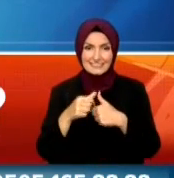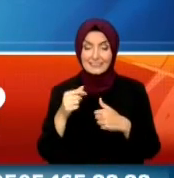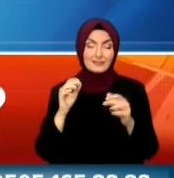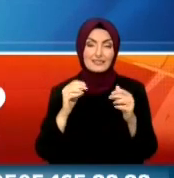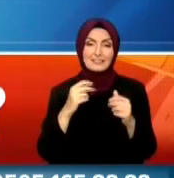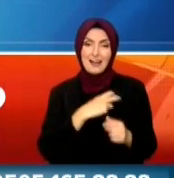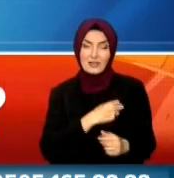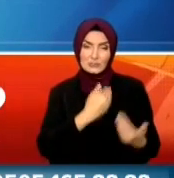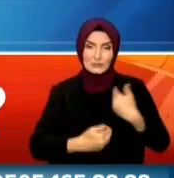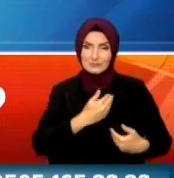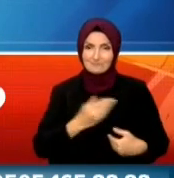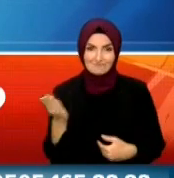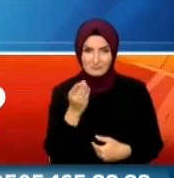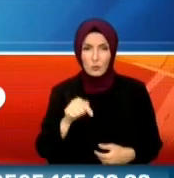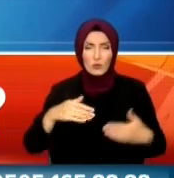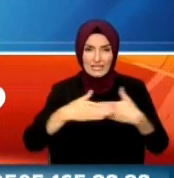sakinleştirmeye çalıştığı öne sürüldü.